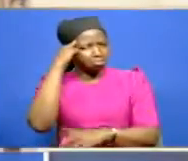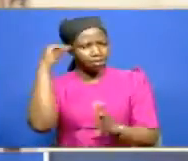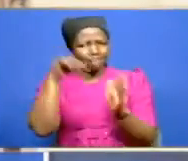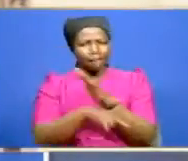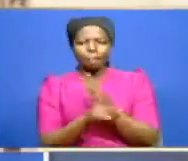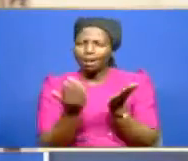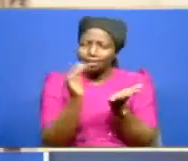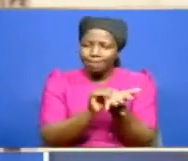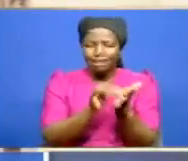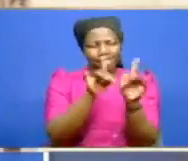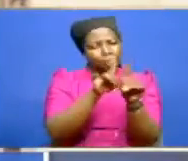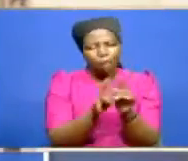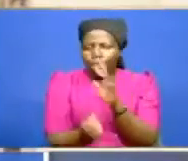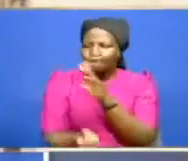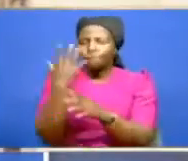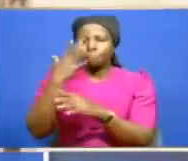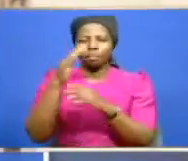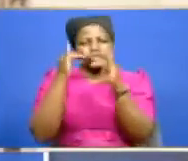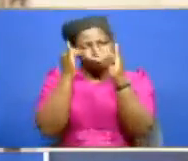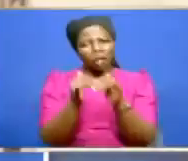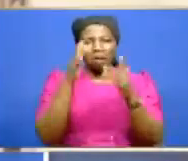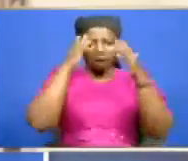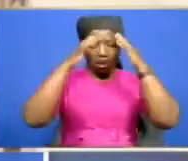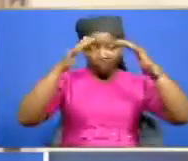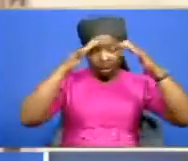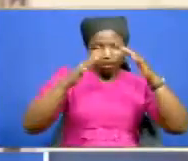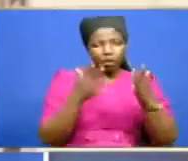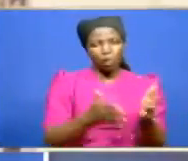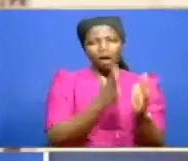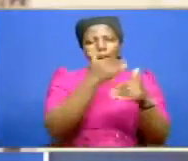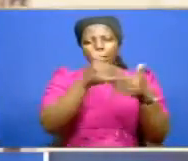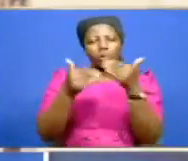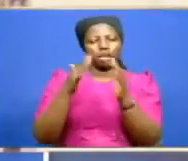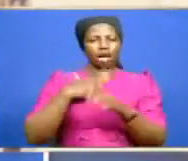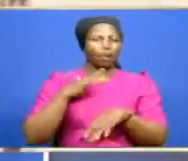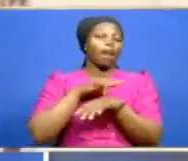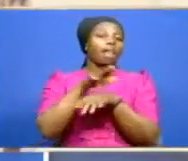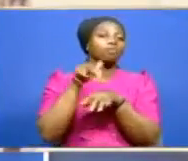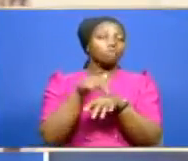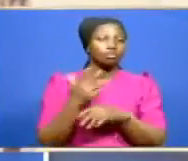new innovative ways of building our nations for survival.